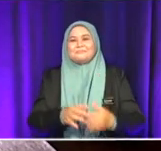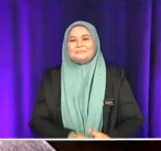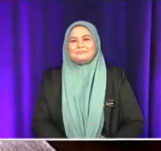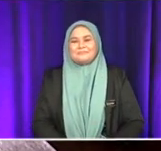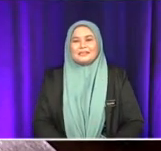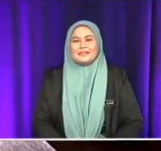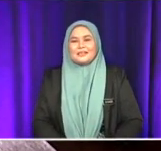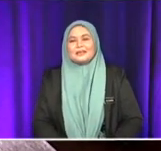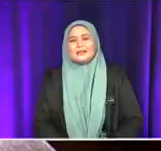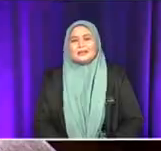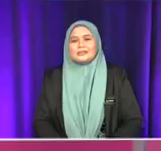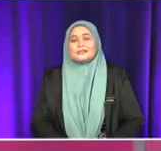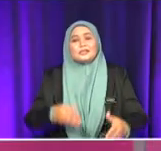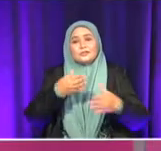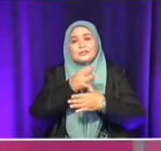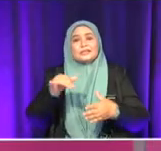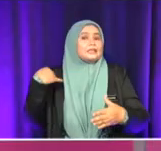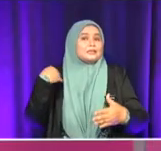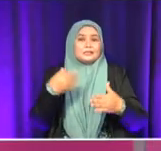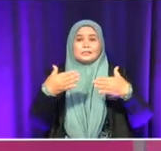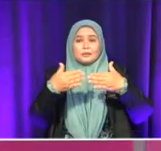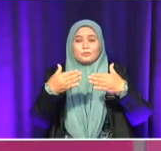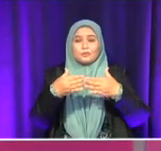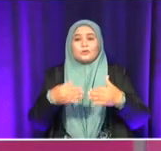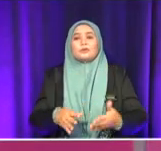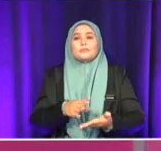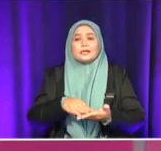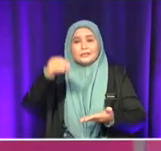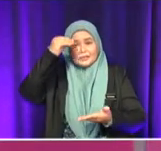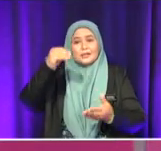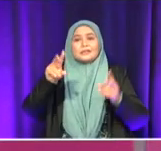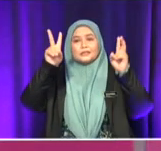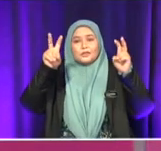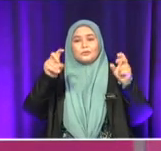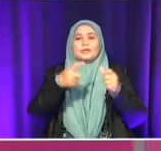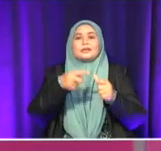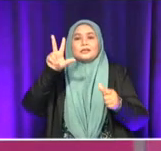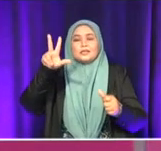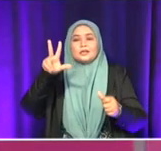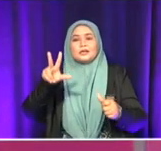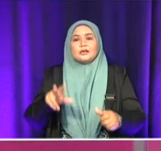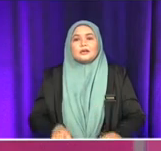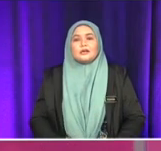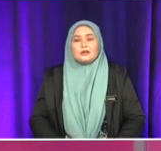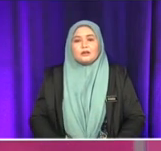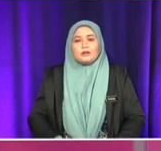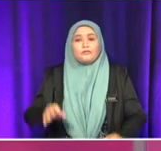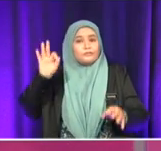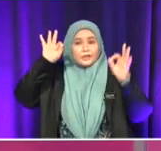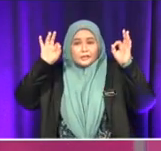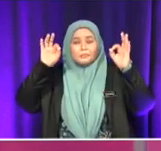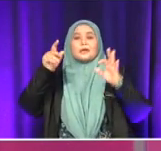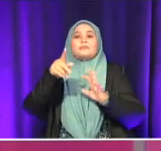Oke seterusnya kita sambung lagi pembelajaran kita dengan tajuk yang ketiga yaitu falsafah pendidikan